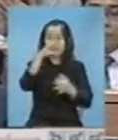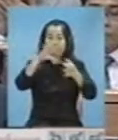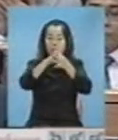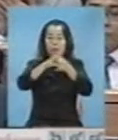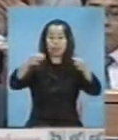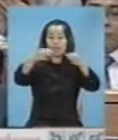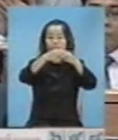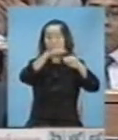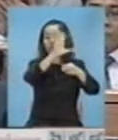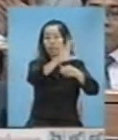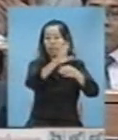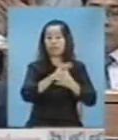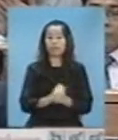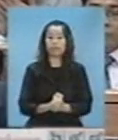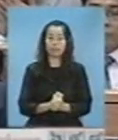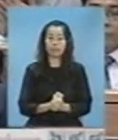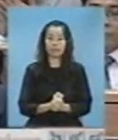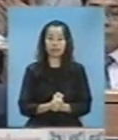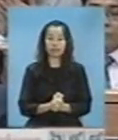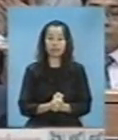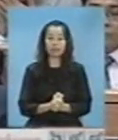กระบวนการ